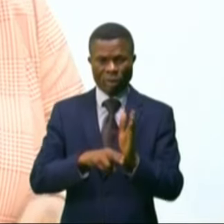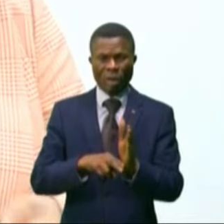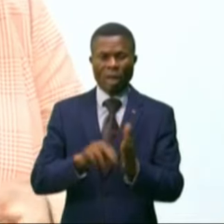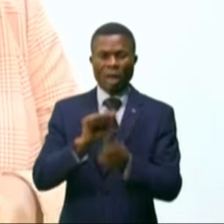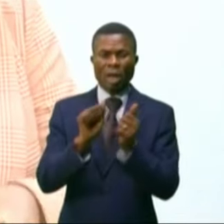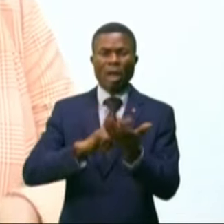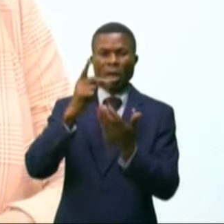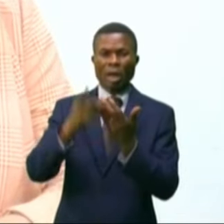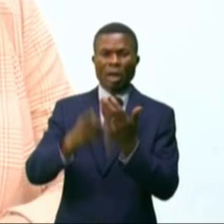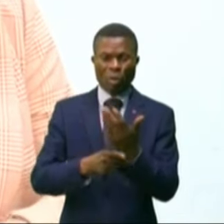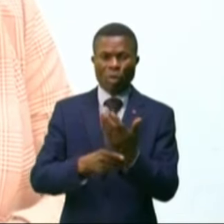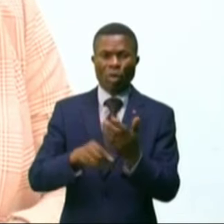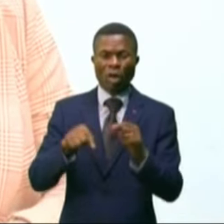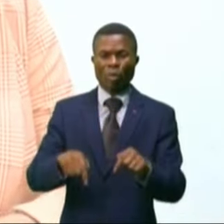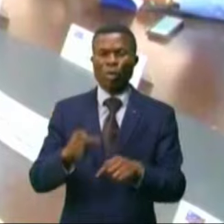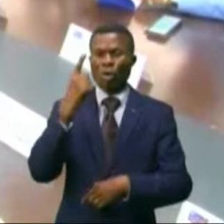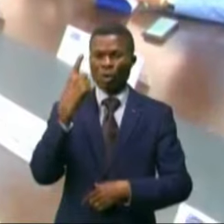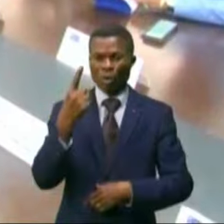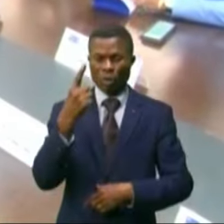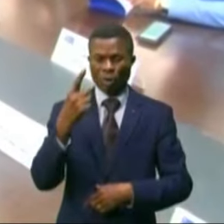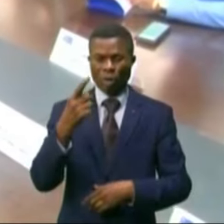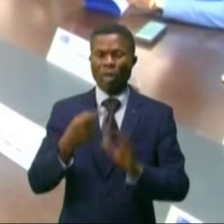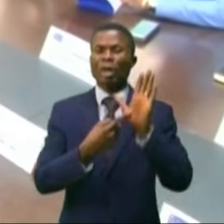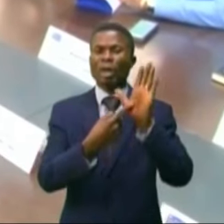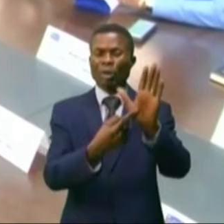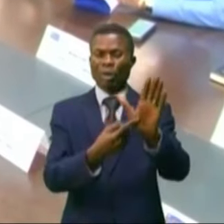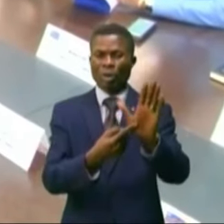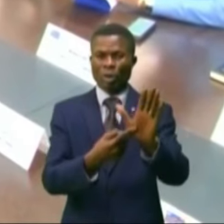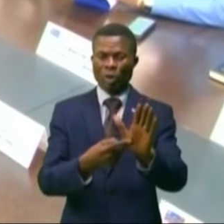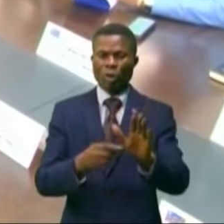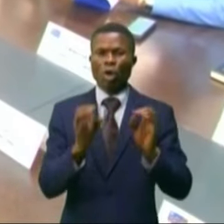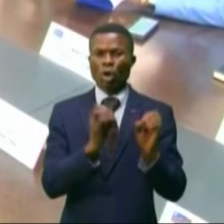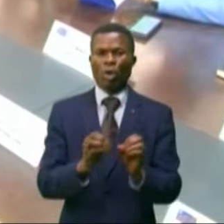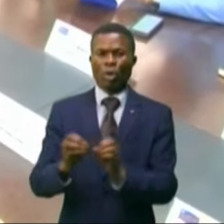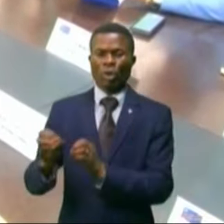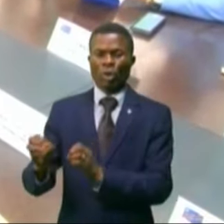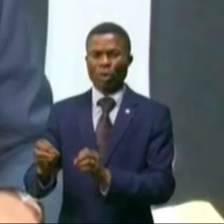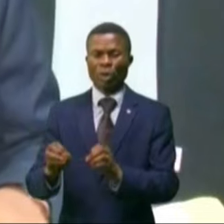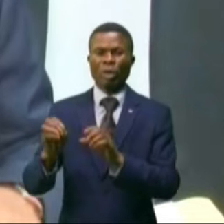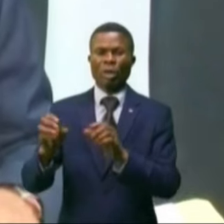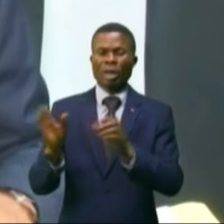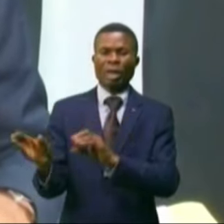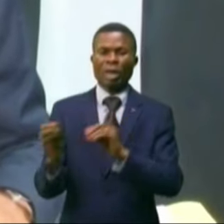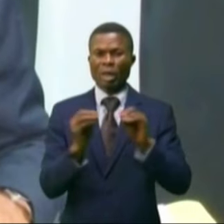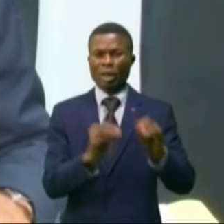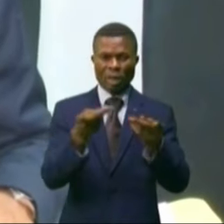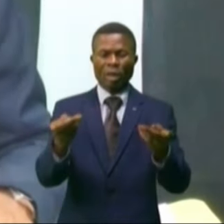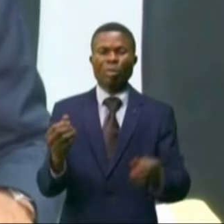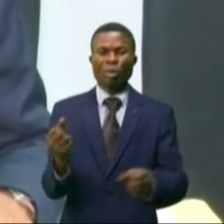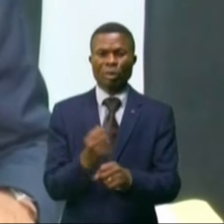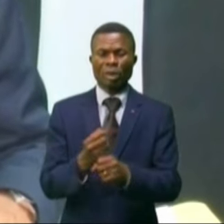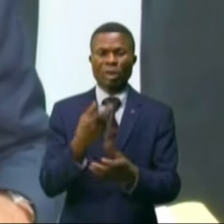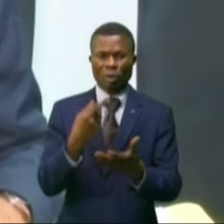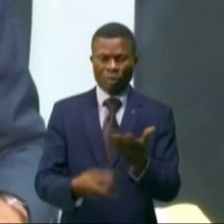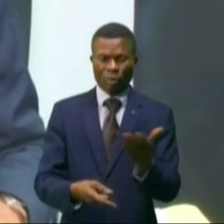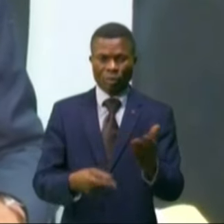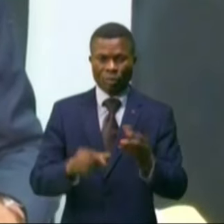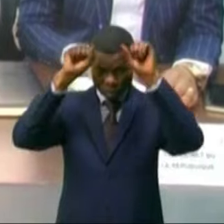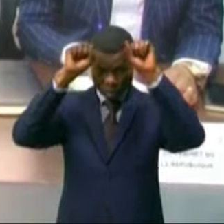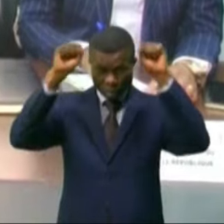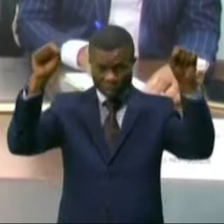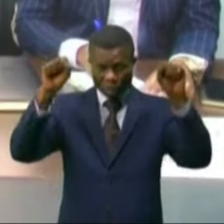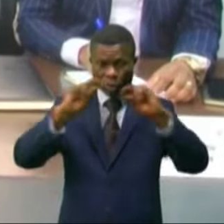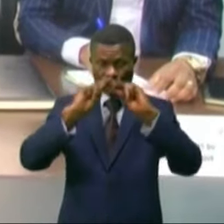point a été inscrit à l'ordre du jour, la présentation de l'organisation et la fixation du cadre du travail. Le président de la commission,